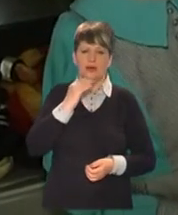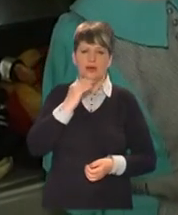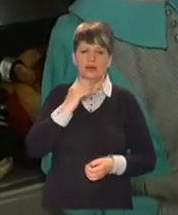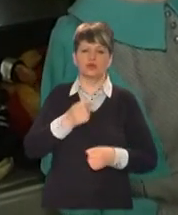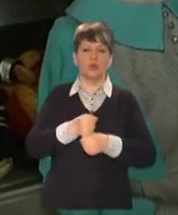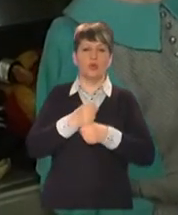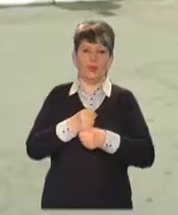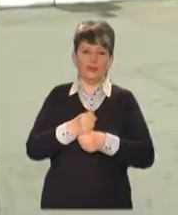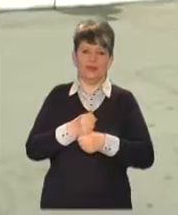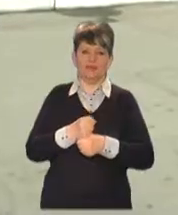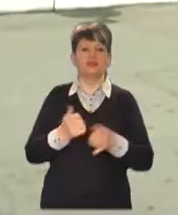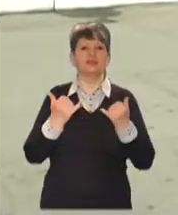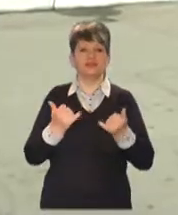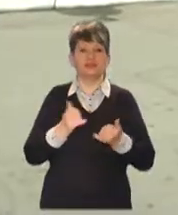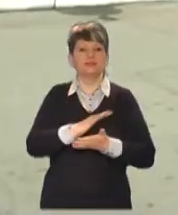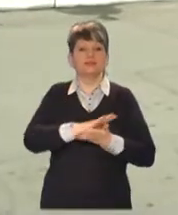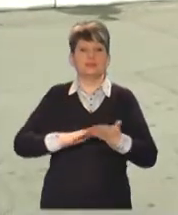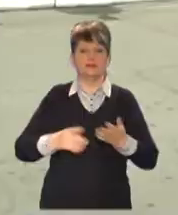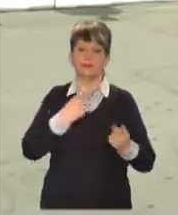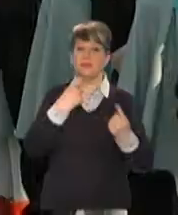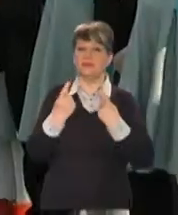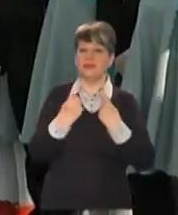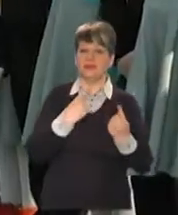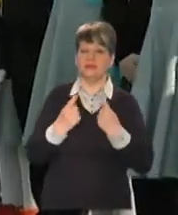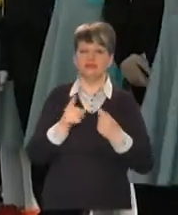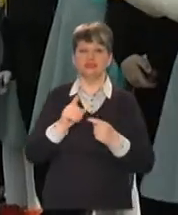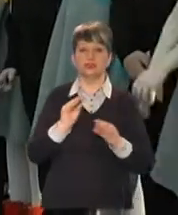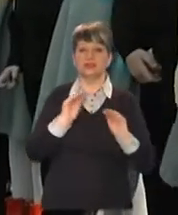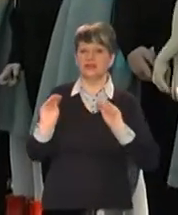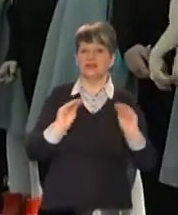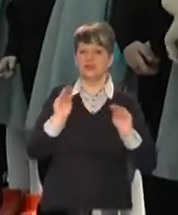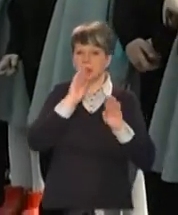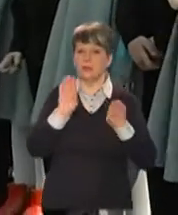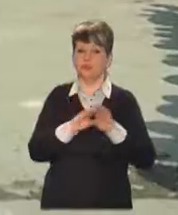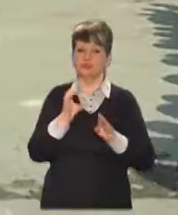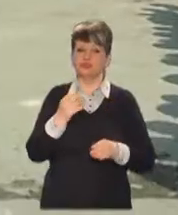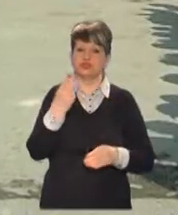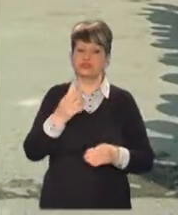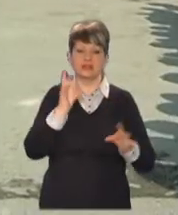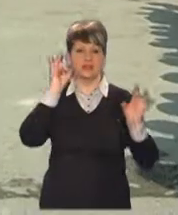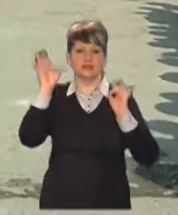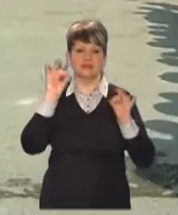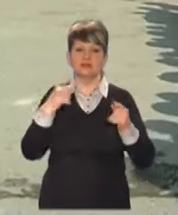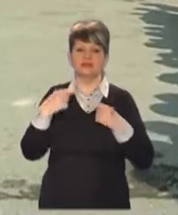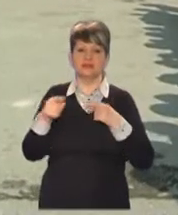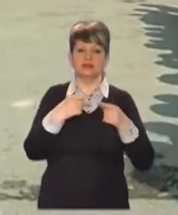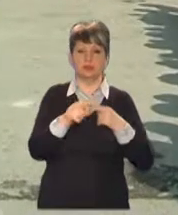багато кубків. Нині тривають перемовини з перевізниками, аби розмістити подібну соціальну рекламу і